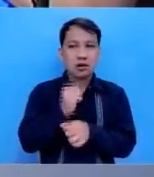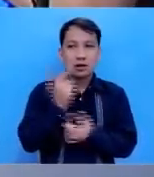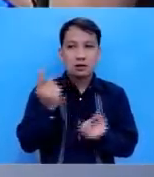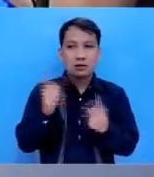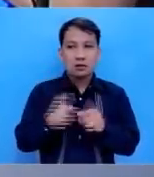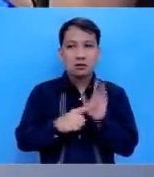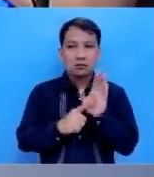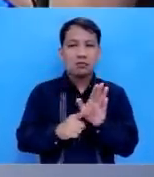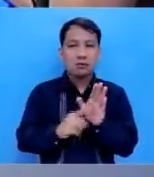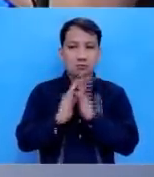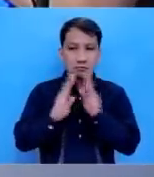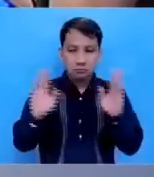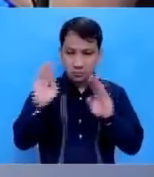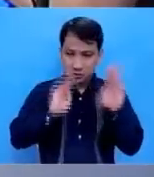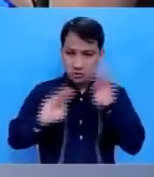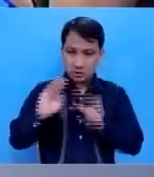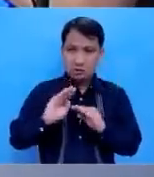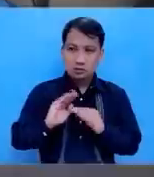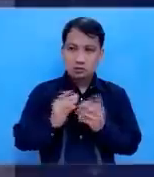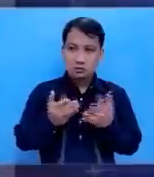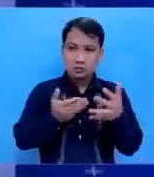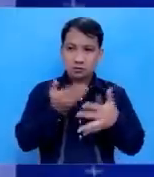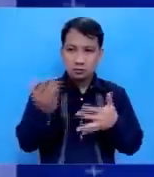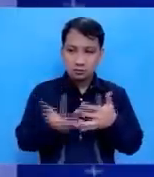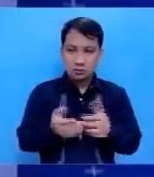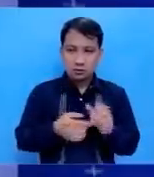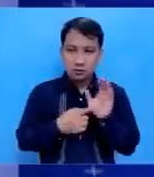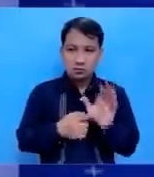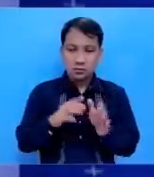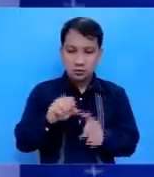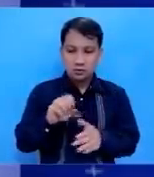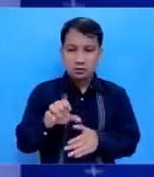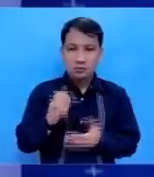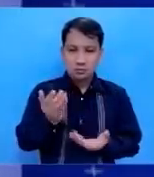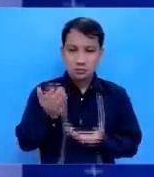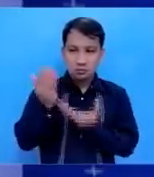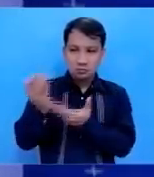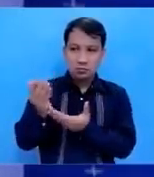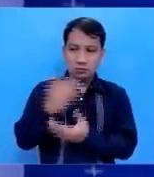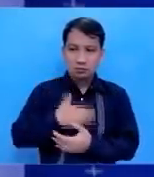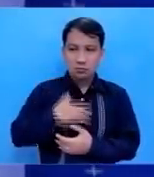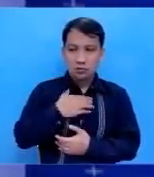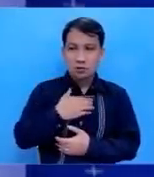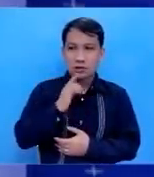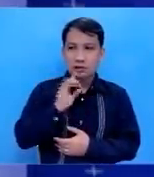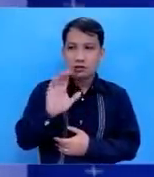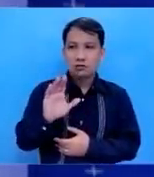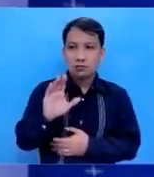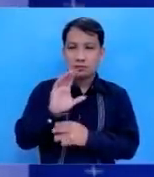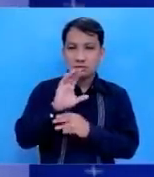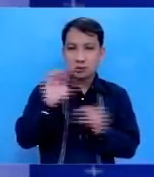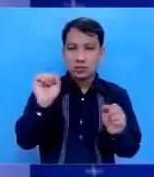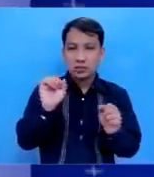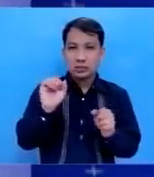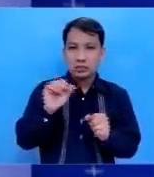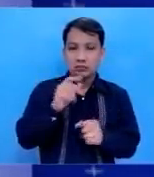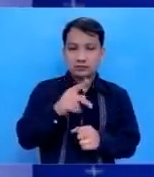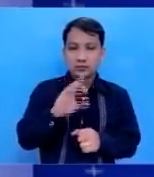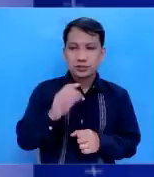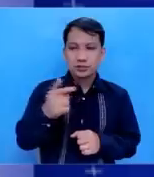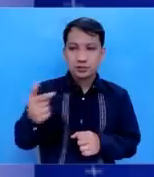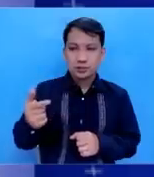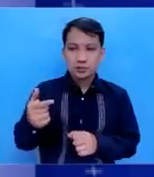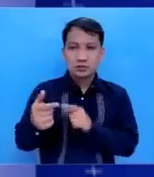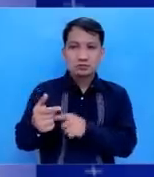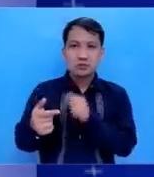malaking problema or sasampahan ng kaso. Naghain pa ng reklamo si Yumol sa Presidential Anti-Corruption Commission